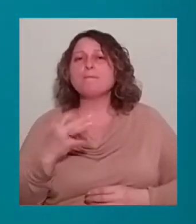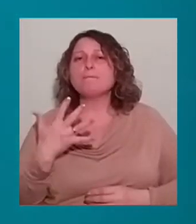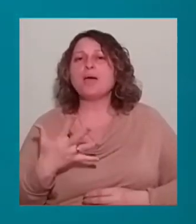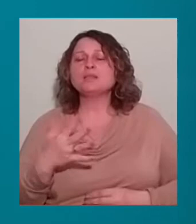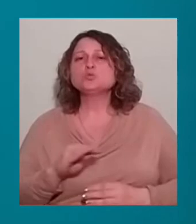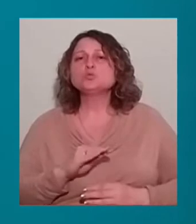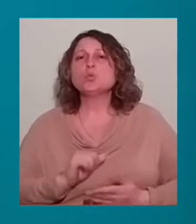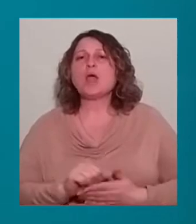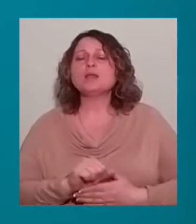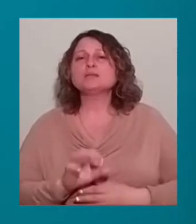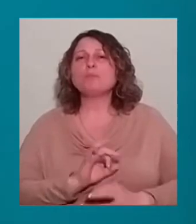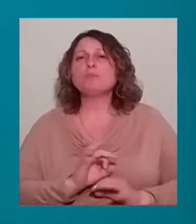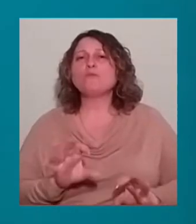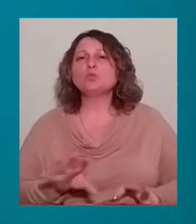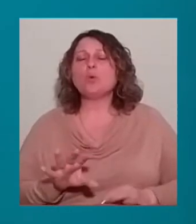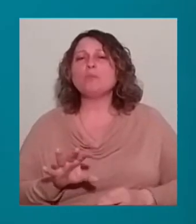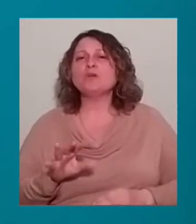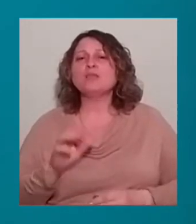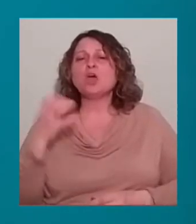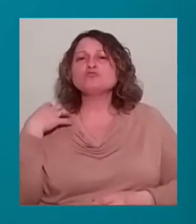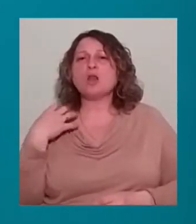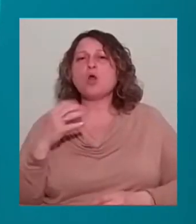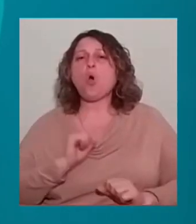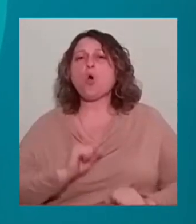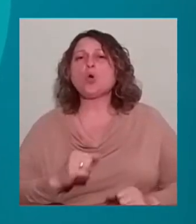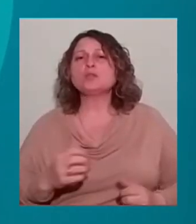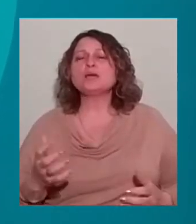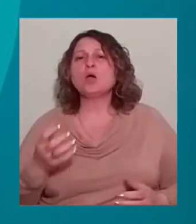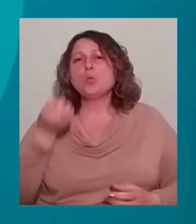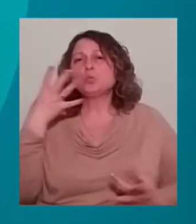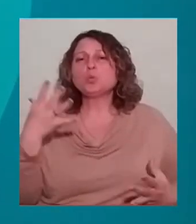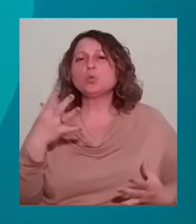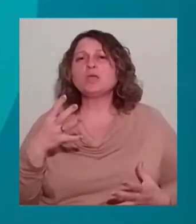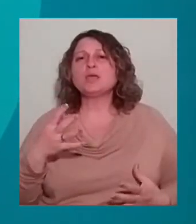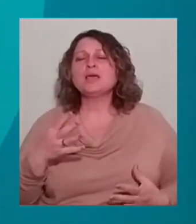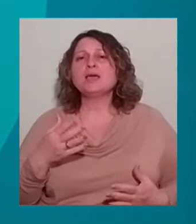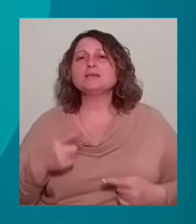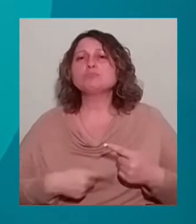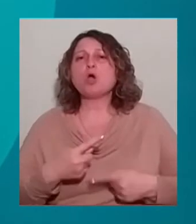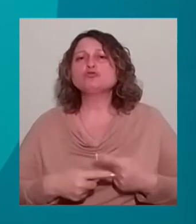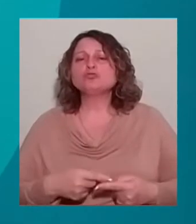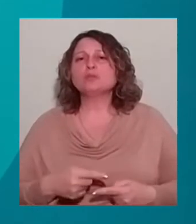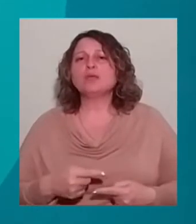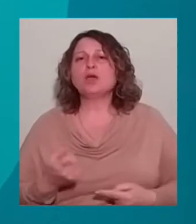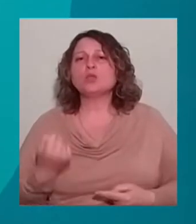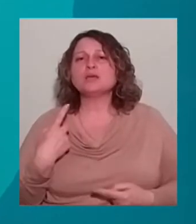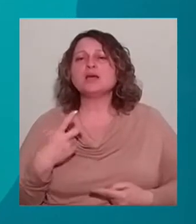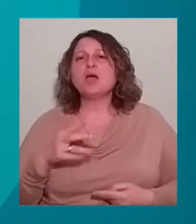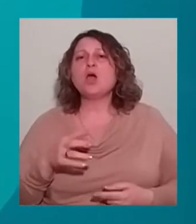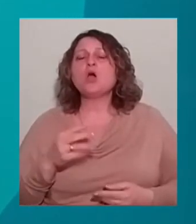Суспільного повідомив начальник управління з питань охорони об'єктів культурної спадщини Одеської міськради Павло Остапенко. Кошти стягнуть звинуватця пожежі